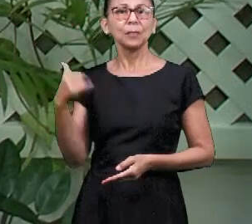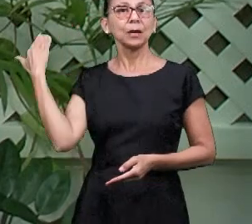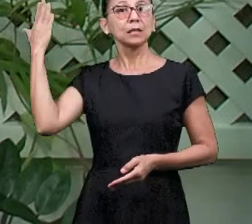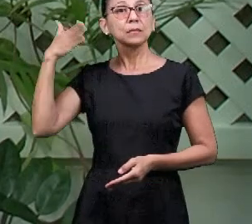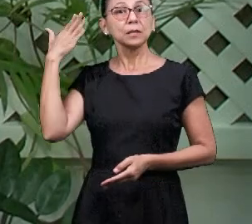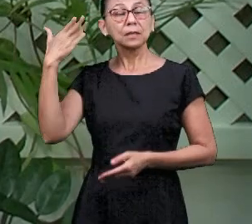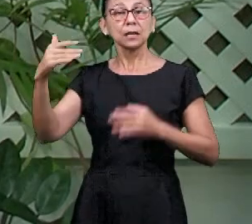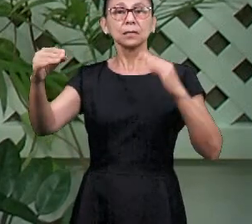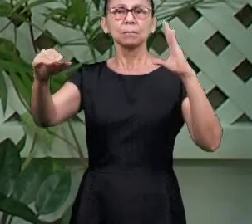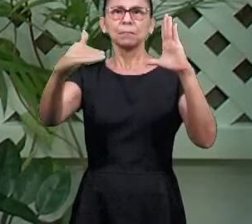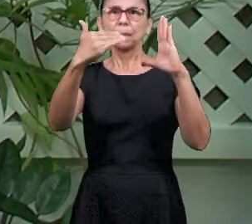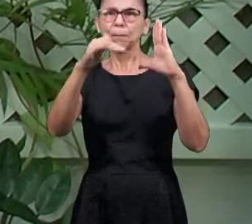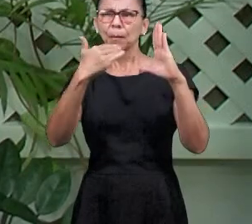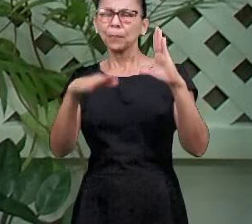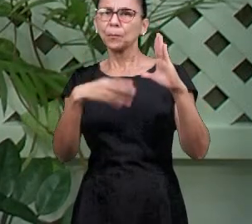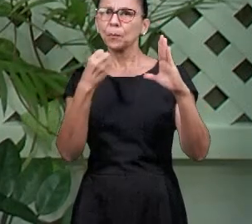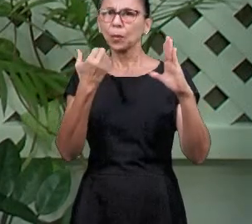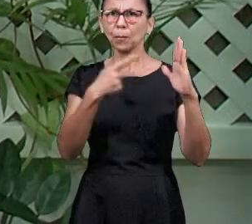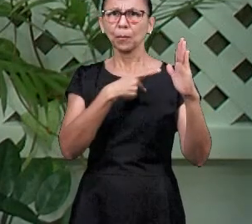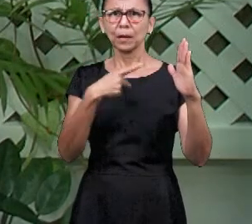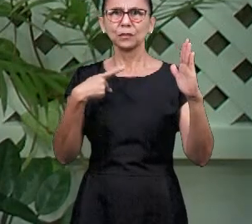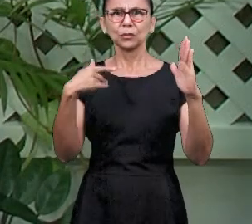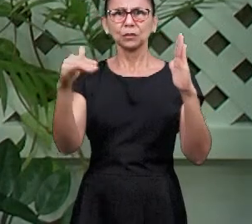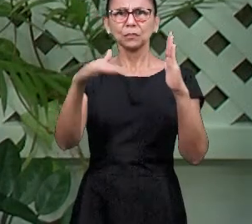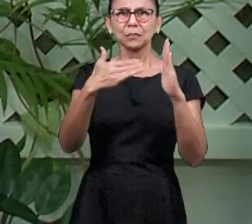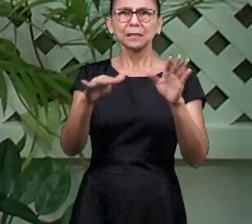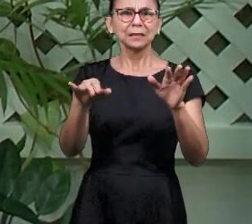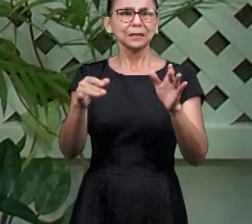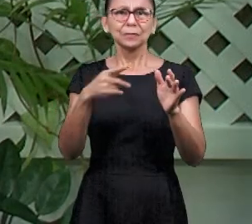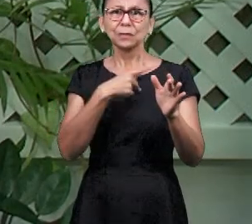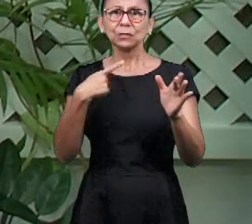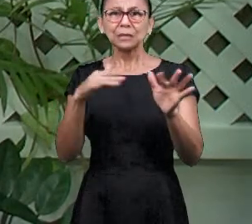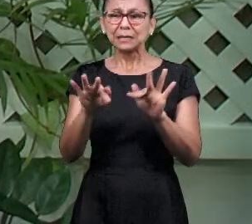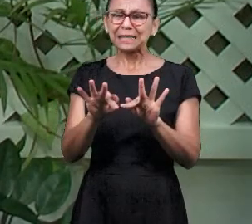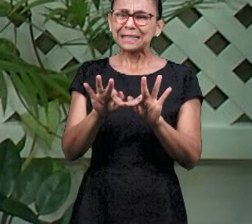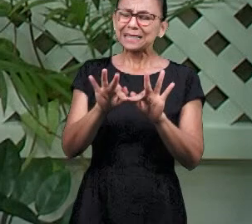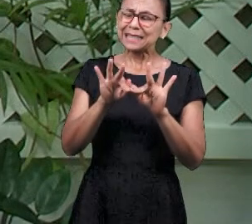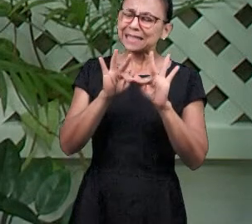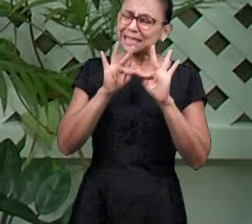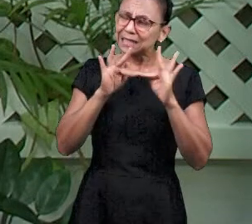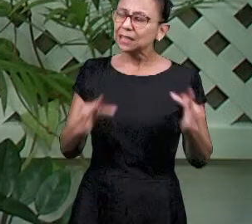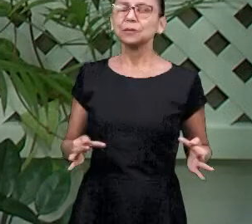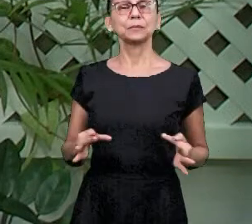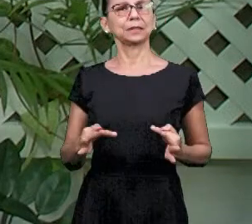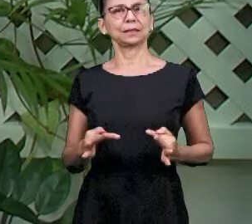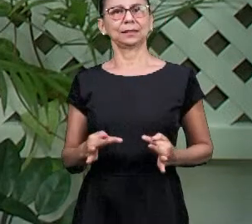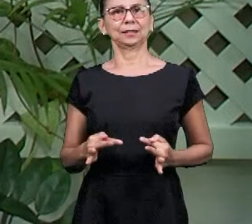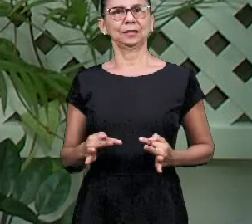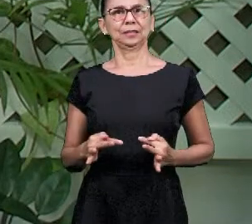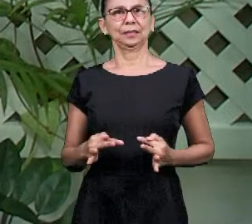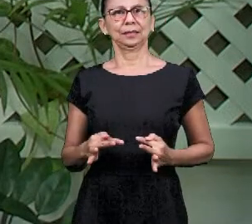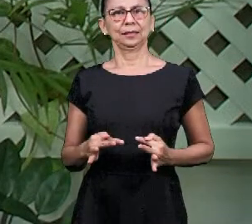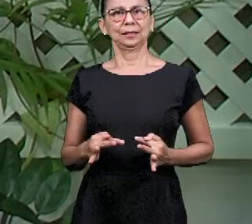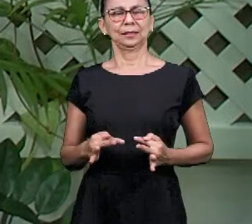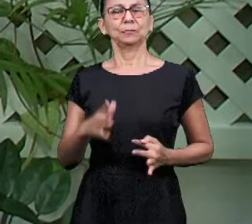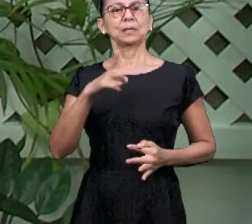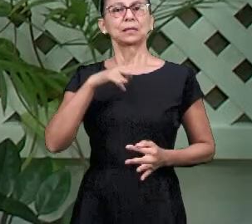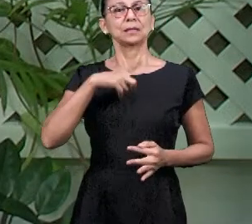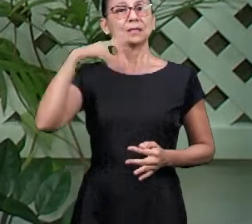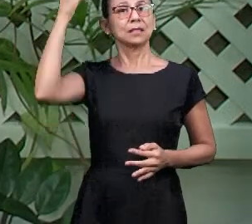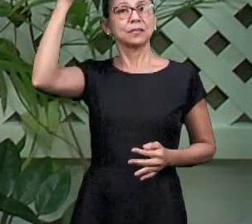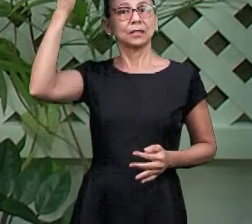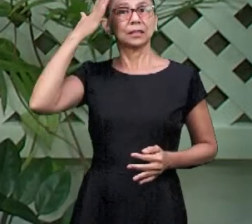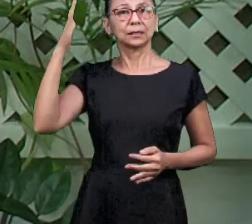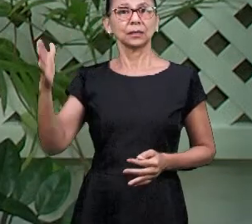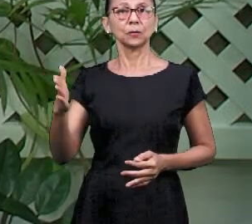Ce peuple nous enrichit. Nous sommes enrichis. Vous pensez que nous qui sommes là, moi, Juste, d'autres, nous sommes en